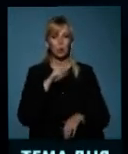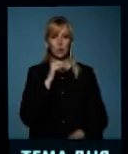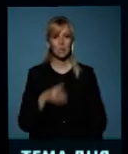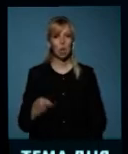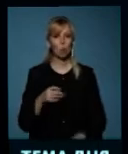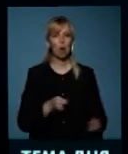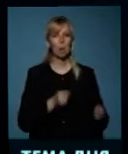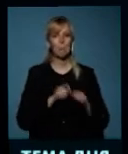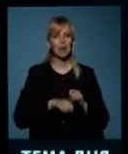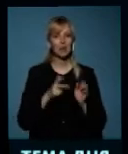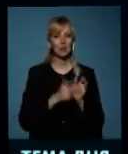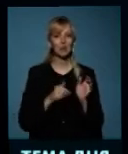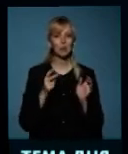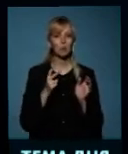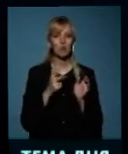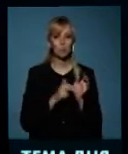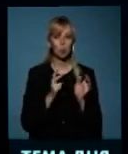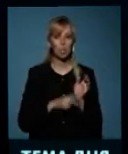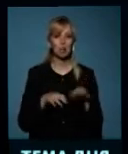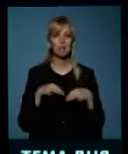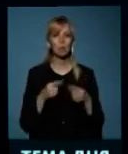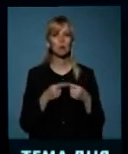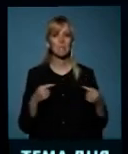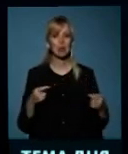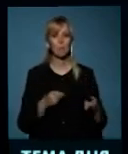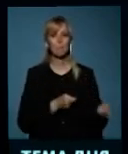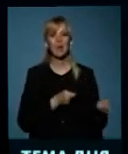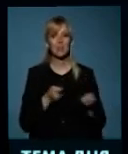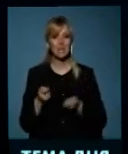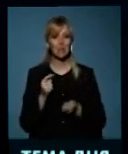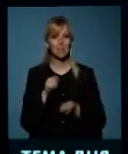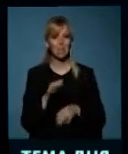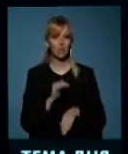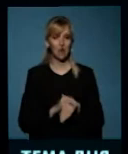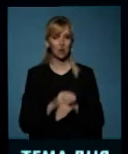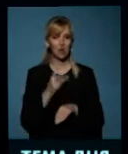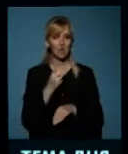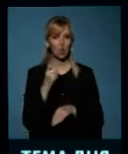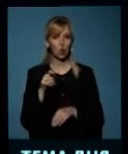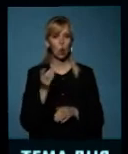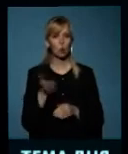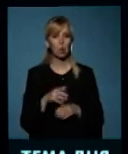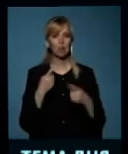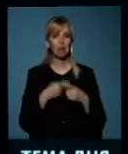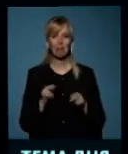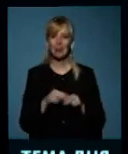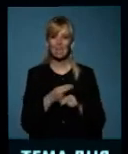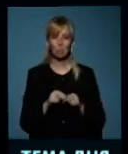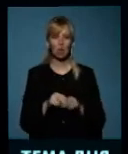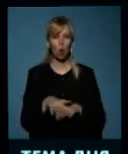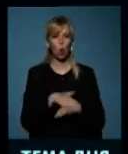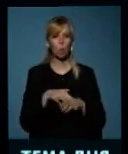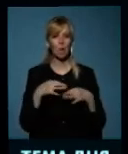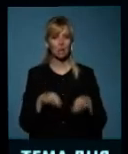Чернівецької області перевірили 870 транспортних засобів-перевізників. З них виявили 31 одиницю технічно несправного